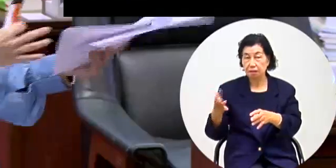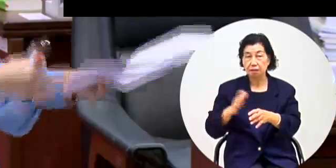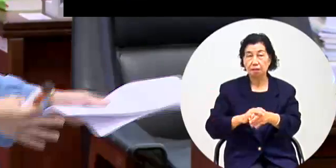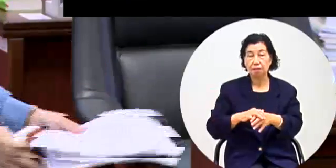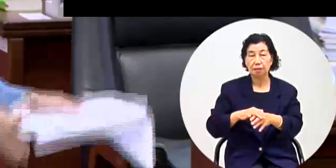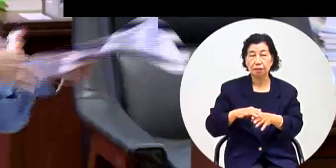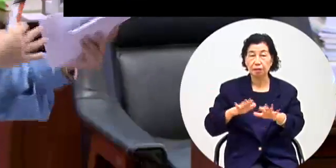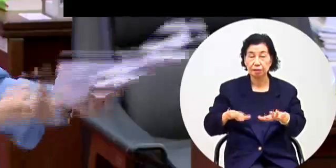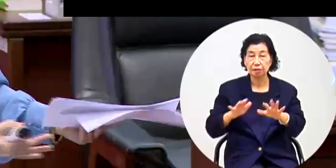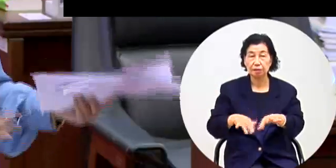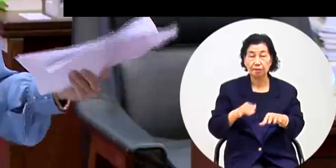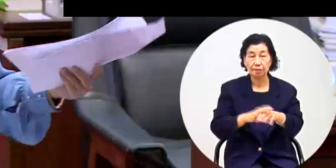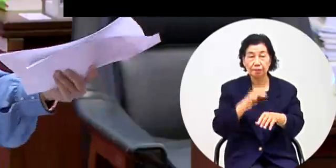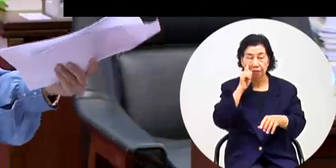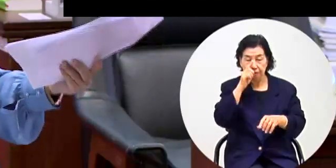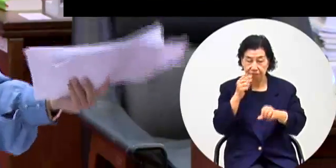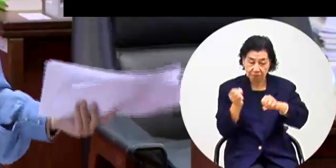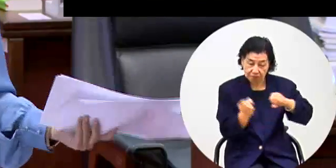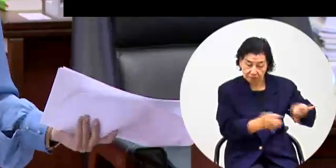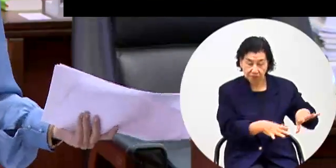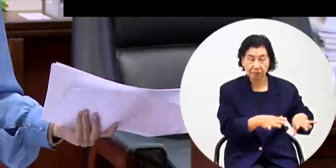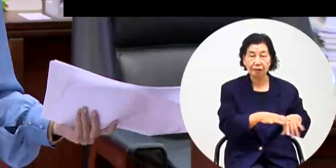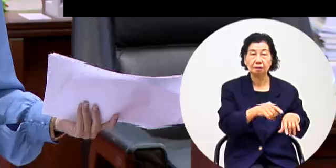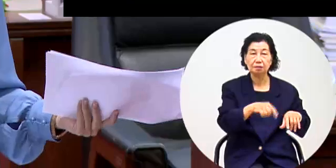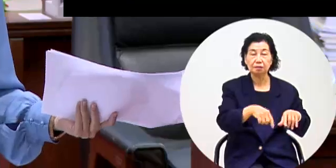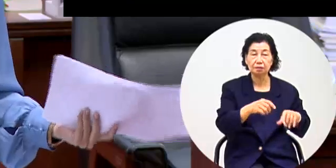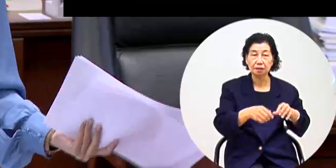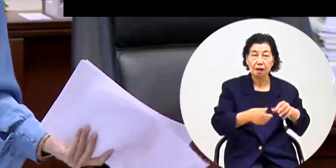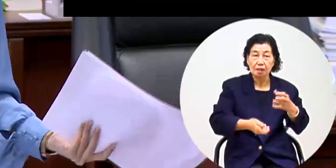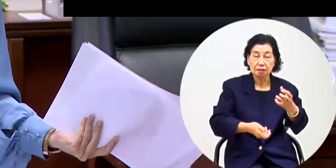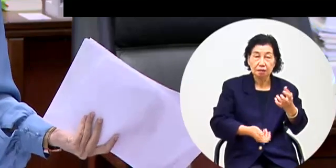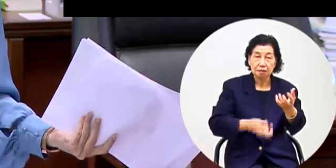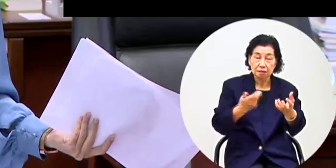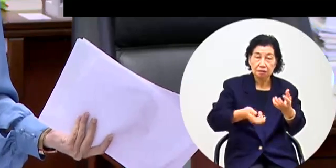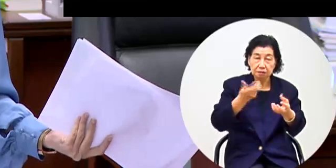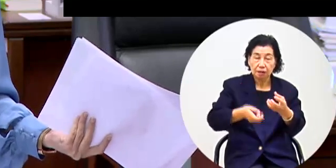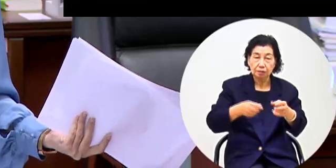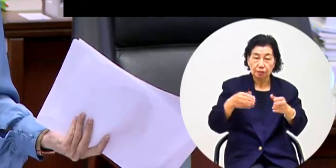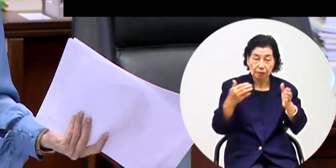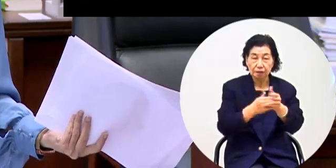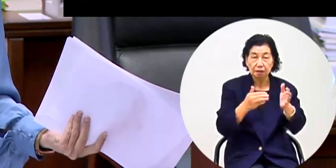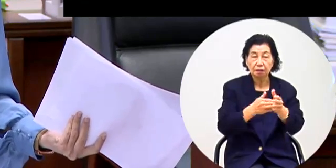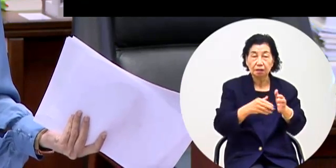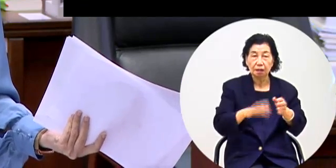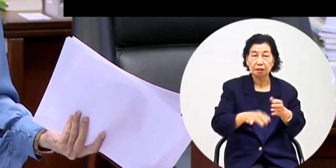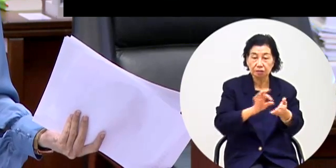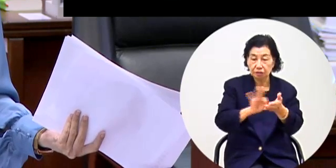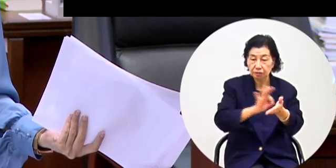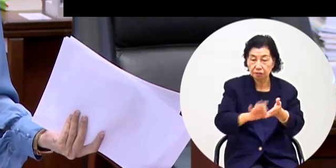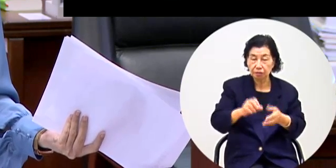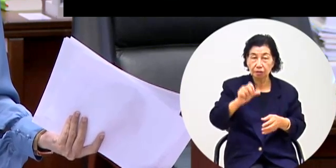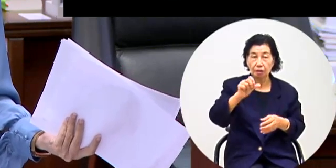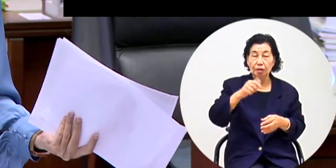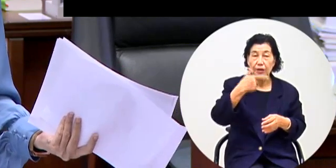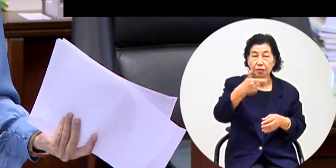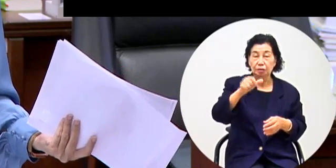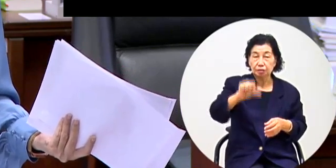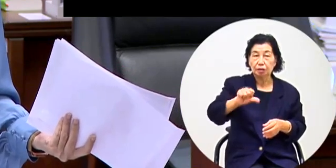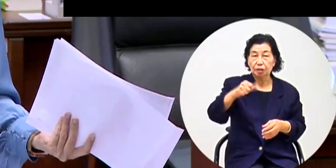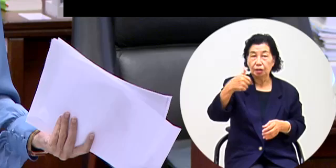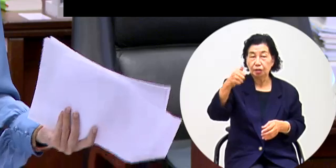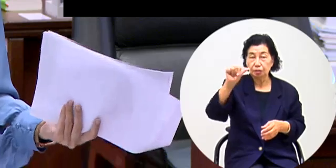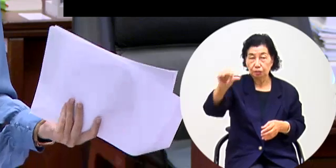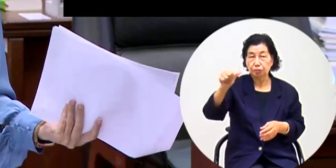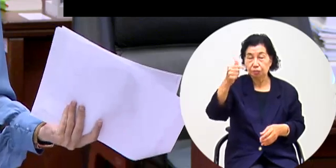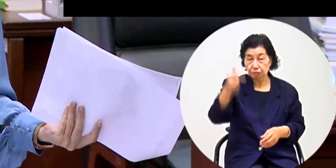然后呢，你这个工程还要工程的费用6.5亿。当时帮这些县市烧这些垃圾的时候，这些成本有没有算进